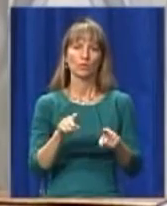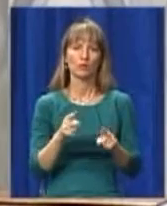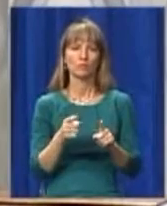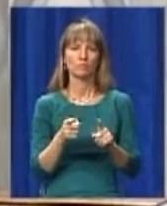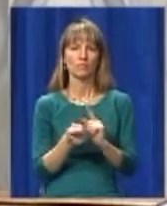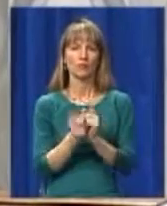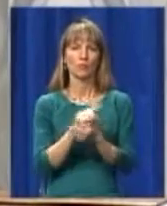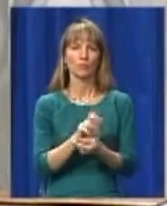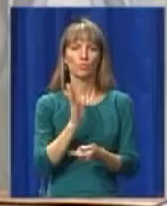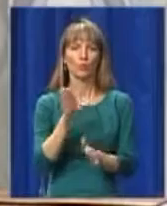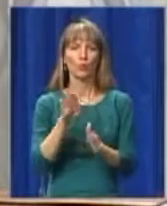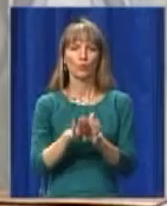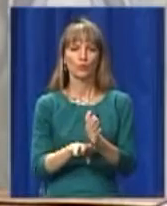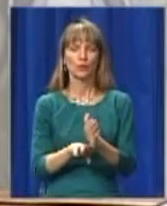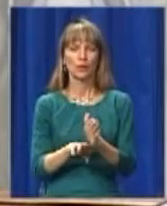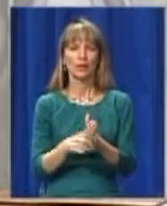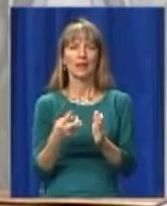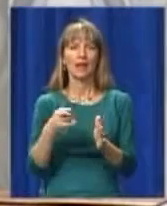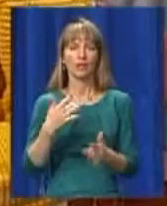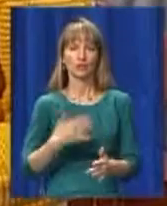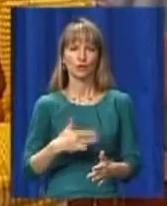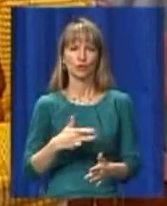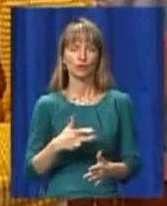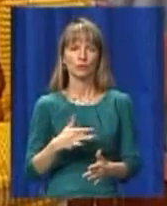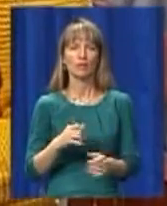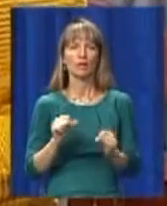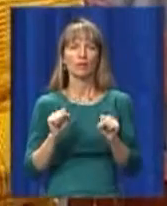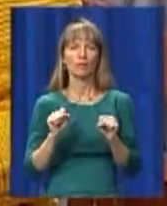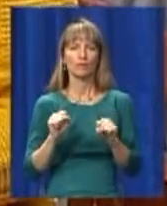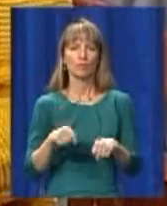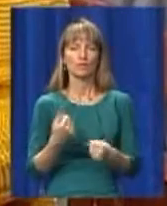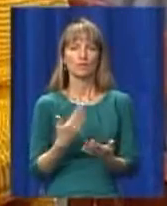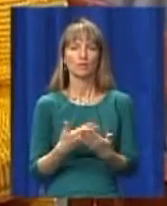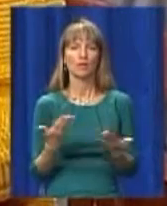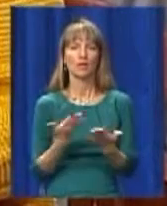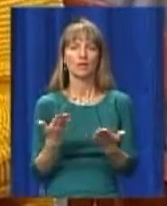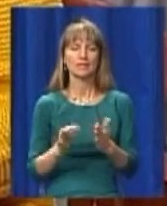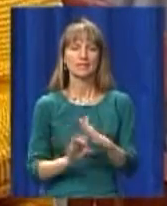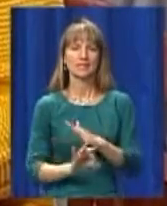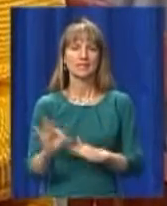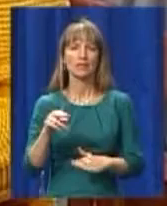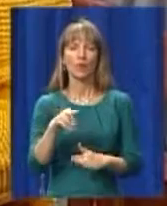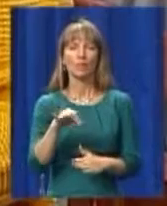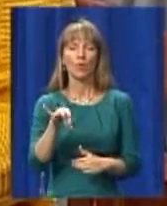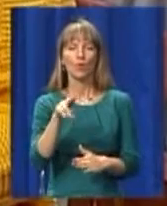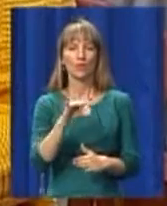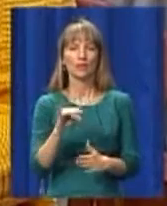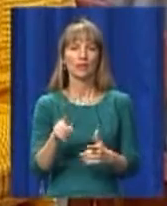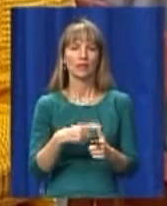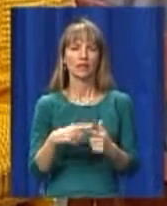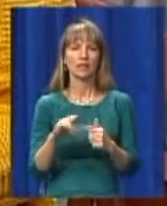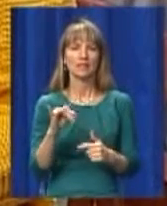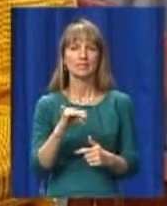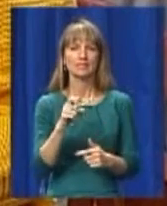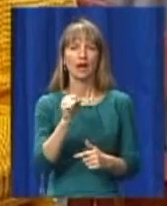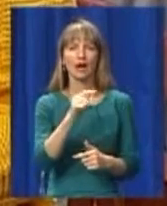как бы будет хуже там для желудка. А сколько порода ж может быть, например, якоїсь там східної там породи, або Азії, з Азії,